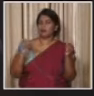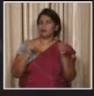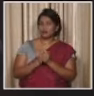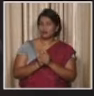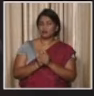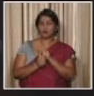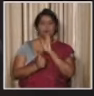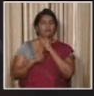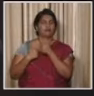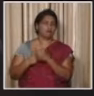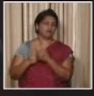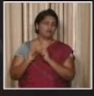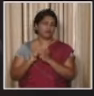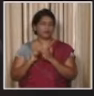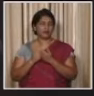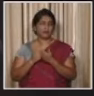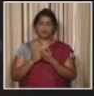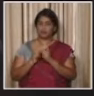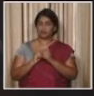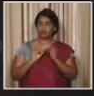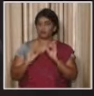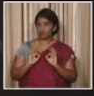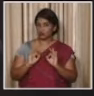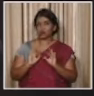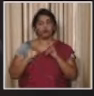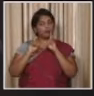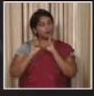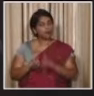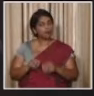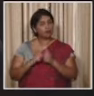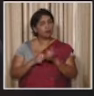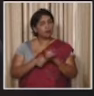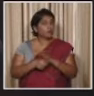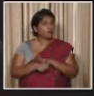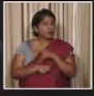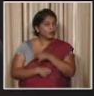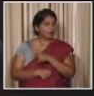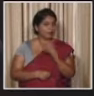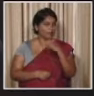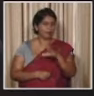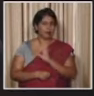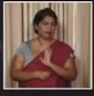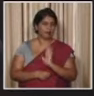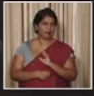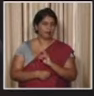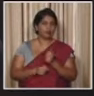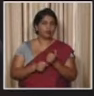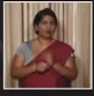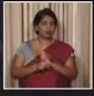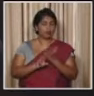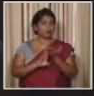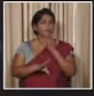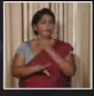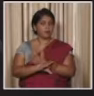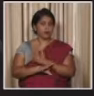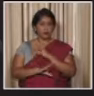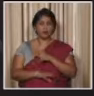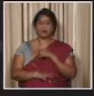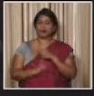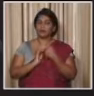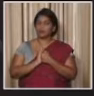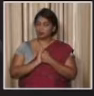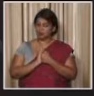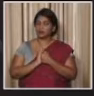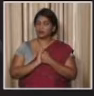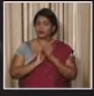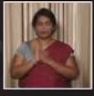ඒක සාධාරණීකරණය කරගන්න ලෑස්තු වුණා. ඉතින් මේවා උනේ කොරෝනා නිසා නෙවෙයි. කොරෝනා වලටත් කලින් තමයි ගරු